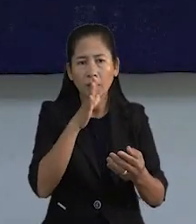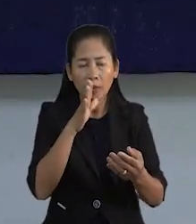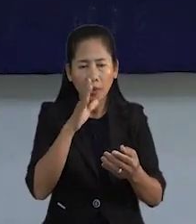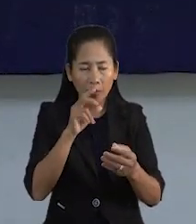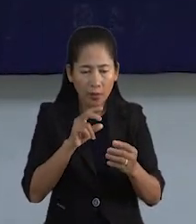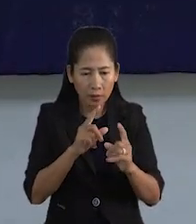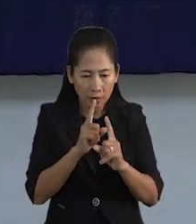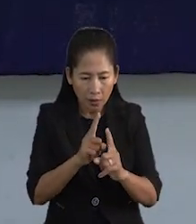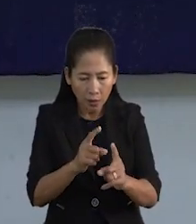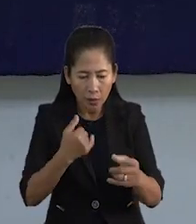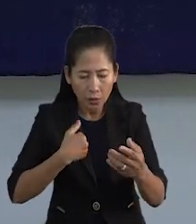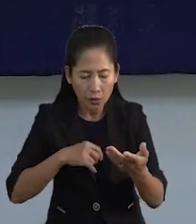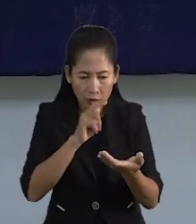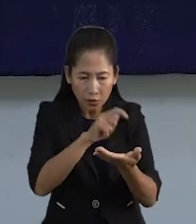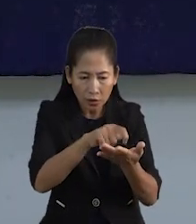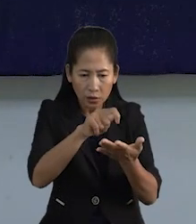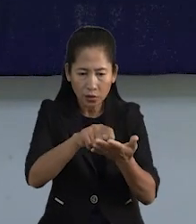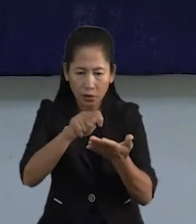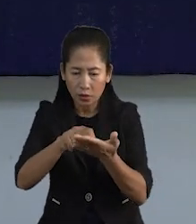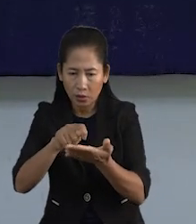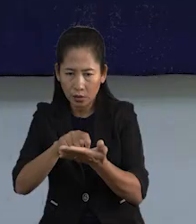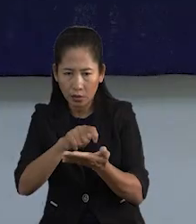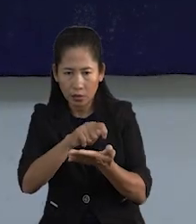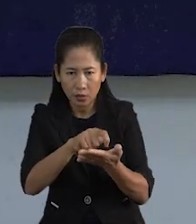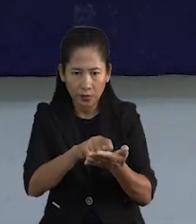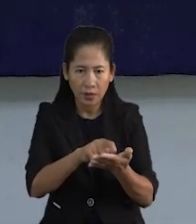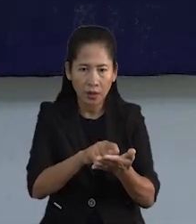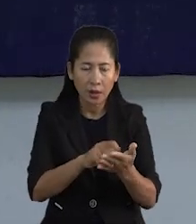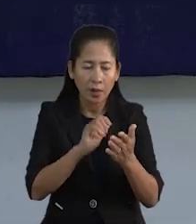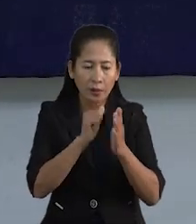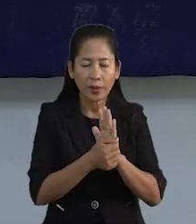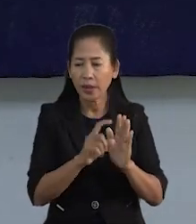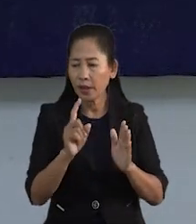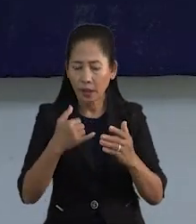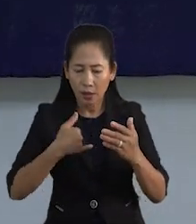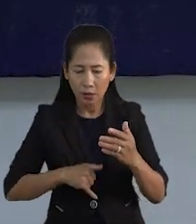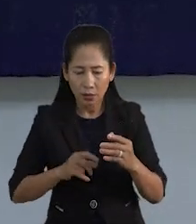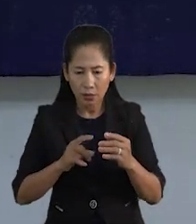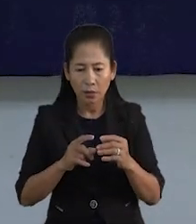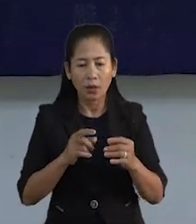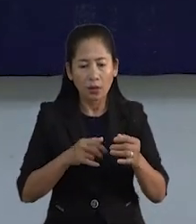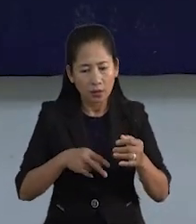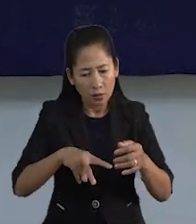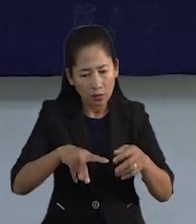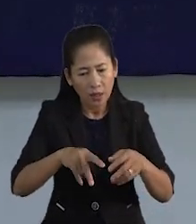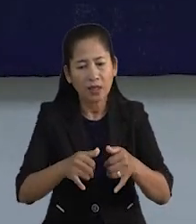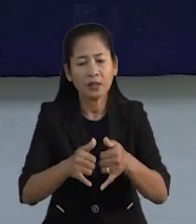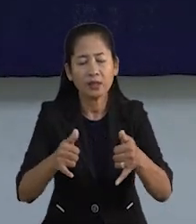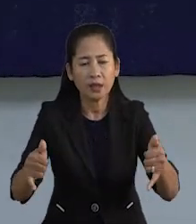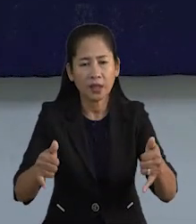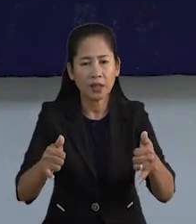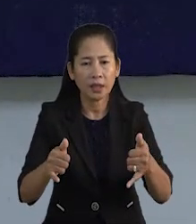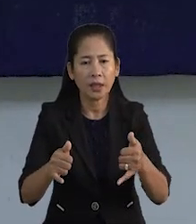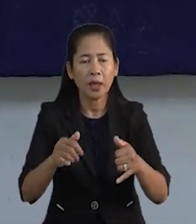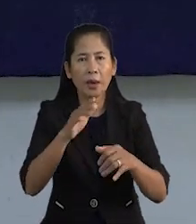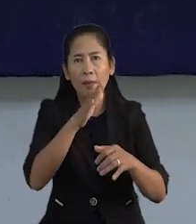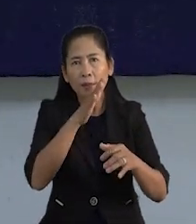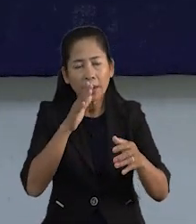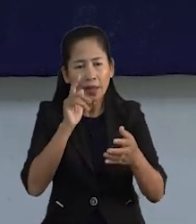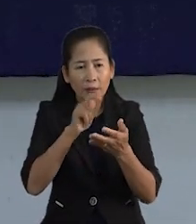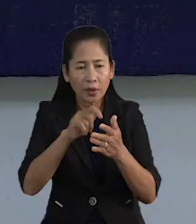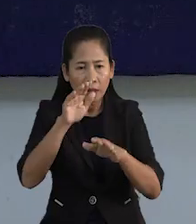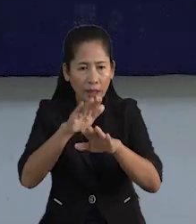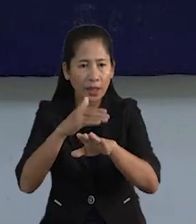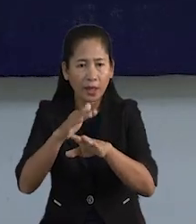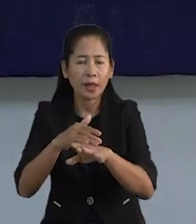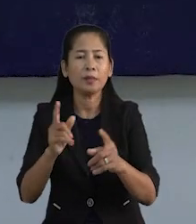ណ្ដាកូនរកចំណីក្នុងទីធ្លាពេលណាកូនដើរបែកឆ្ងាយពីគ្នាមេមន់ហៅ